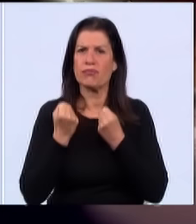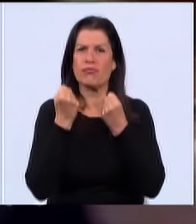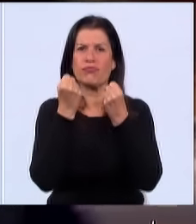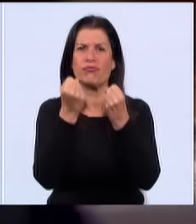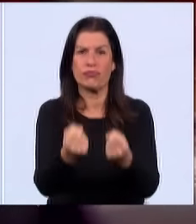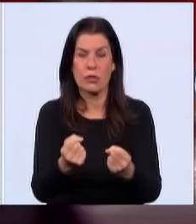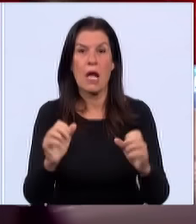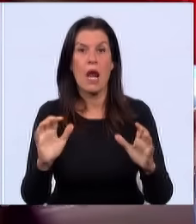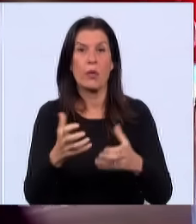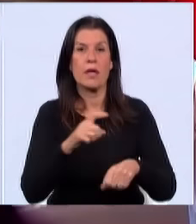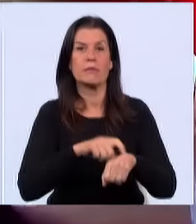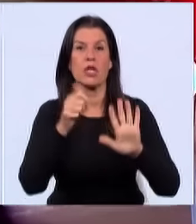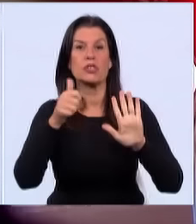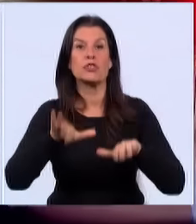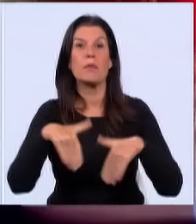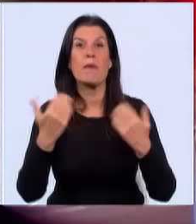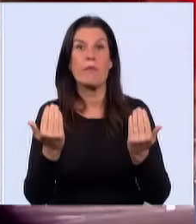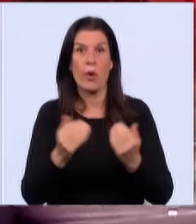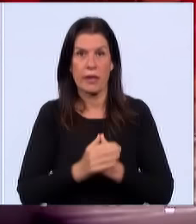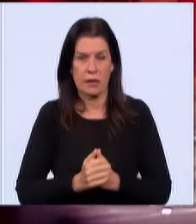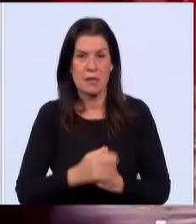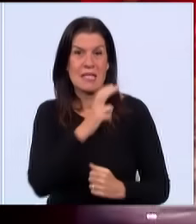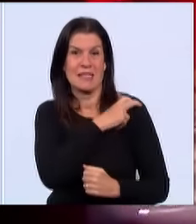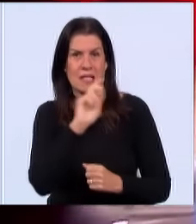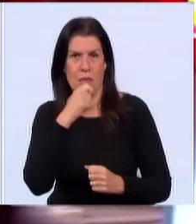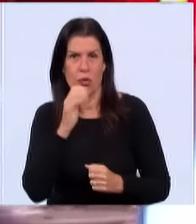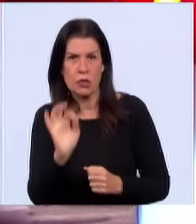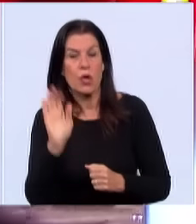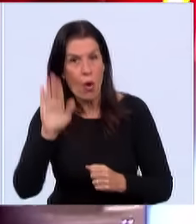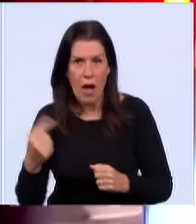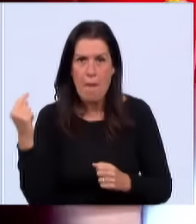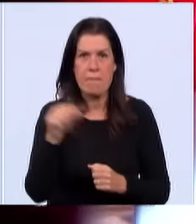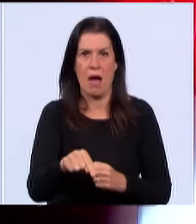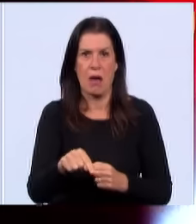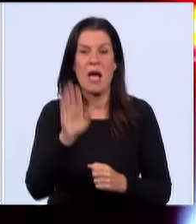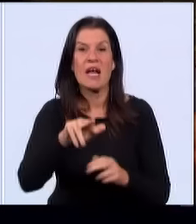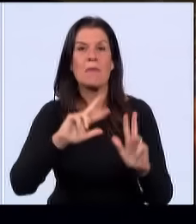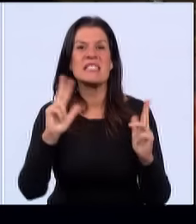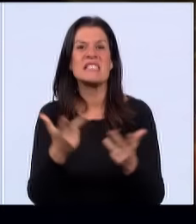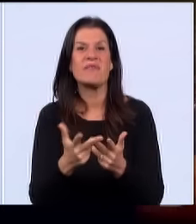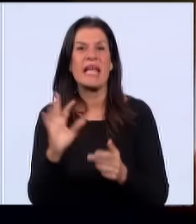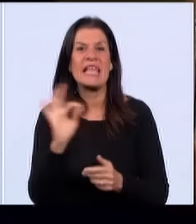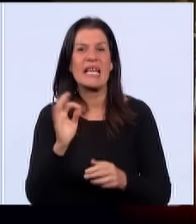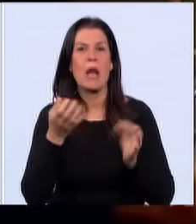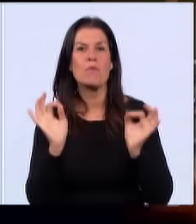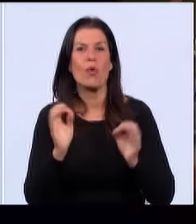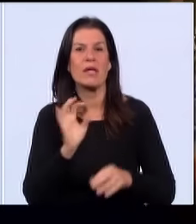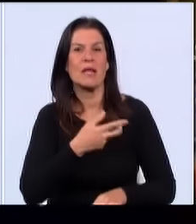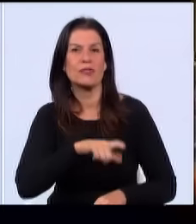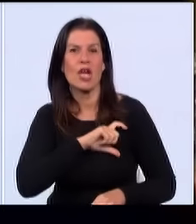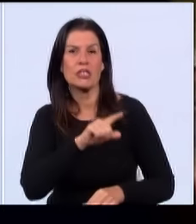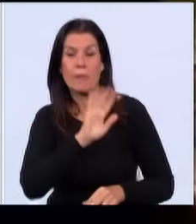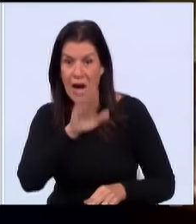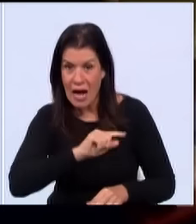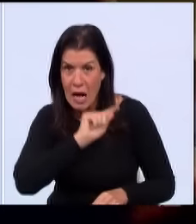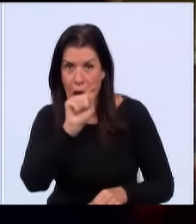6 בבוקר. גם קצין המודיעין של האוגדה מגיע בבהילות. צוותי טקילה של השב"כ מגיעים גם הם לאוגדה. מפקד האוגדה יודע אולי יותר מכל